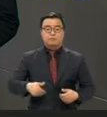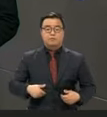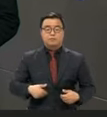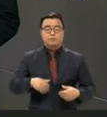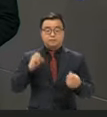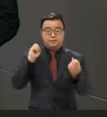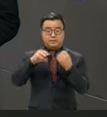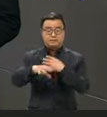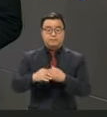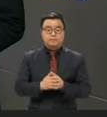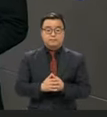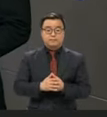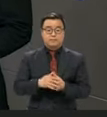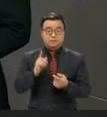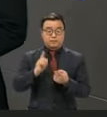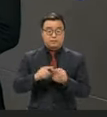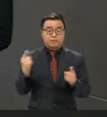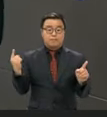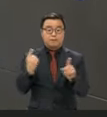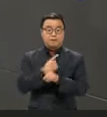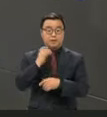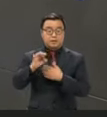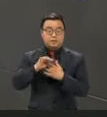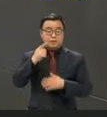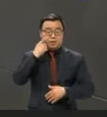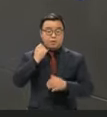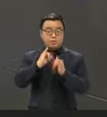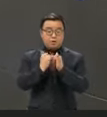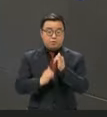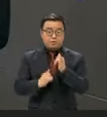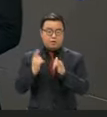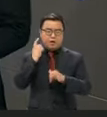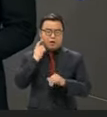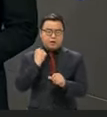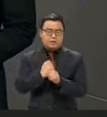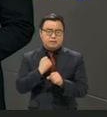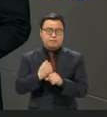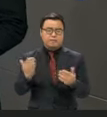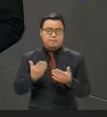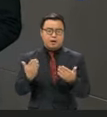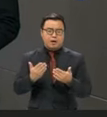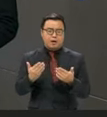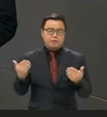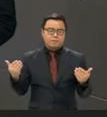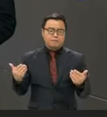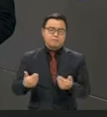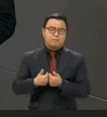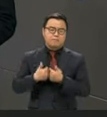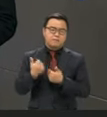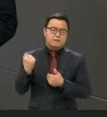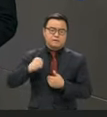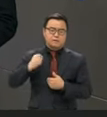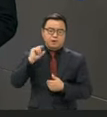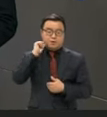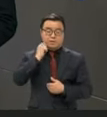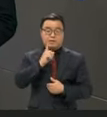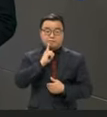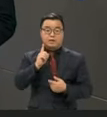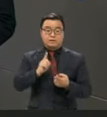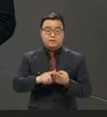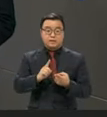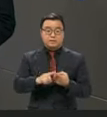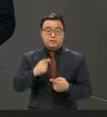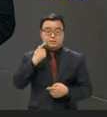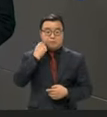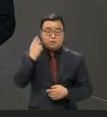답했습니다. 국정화 전환이 이뤄지면 일본의 역사 왜곡에 맞서기 어려울 것이라는 의견에 대해서는 검정제를 채택하고